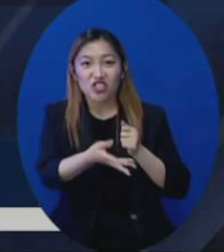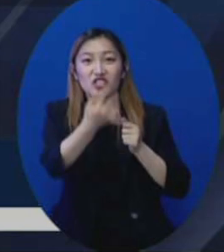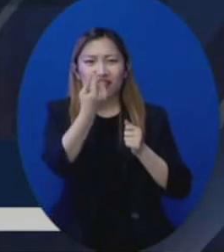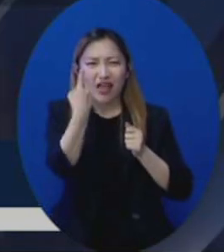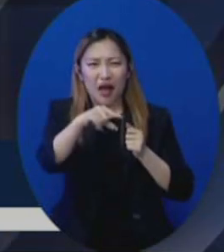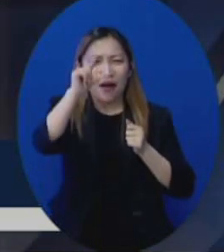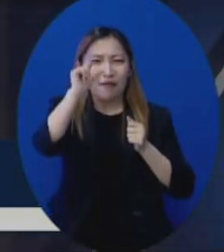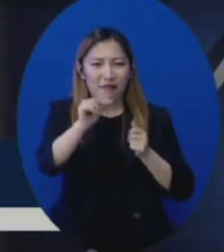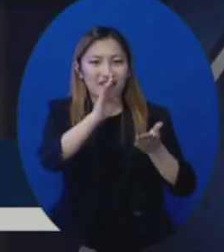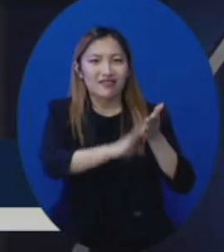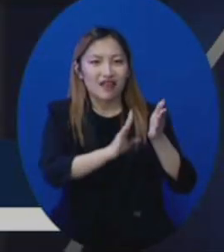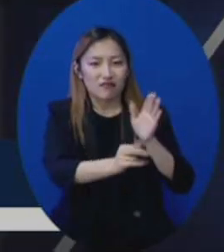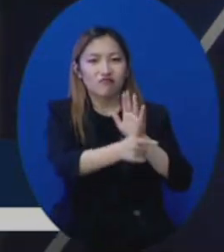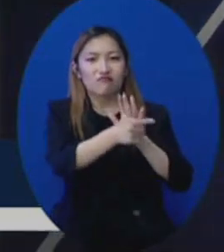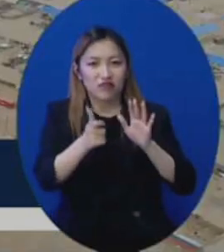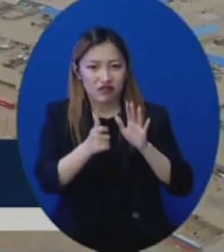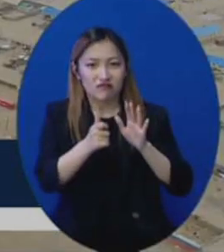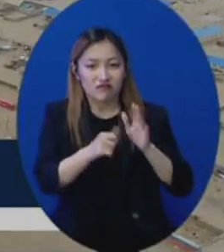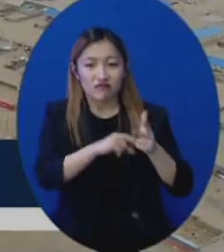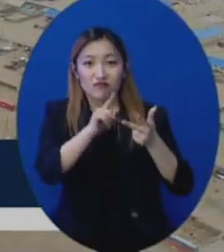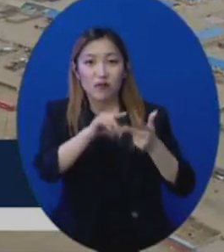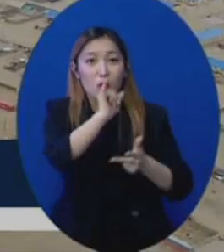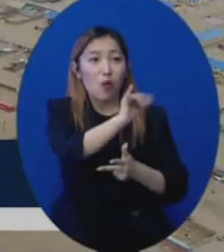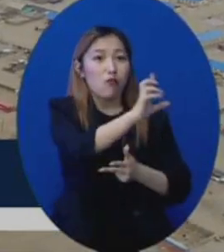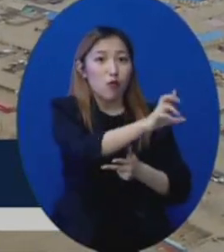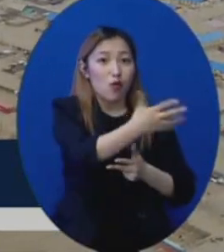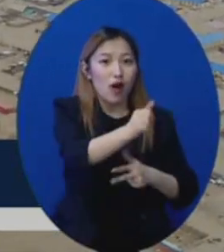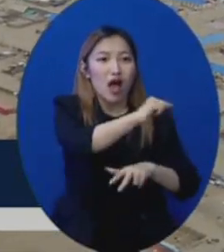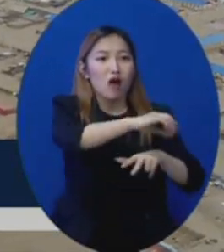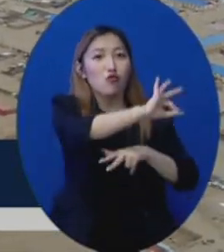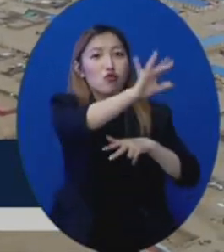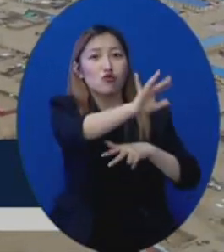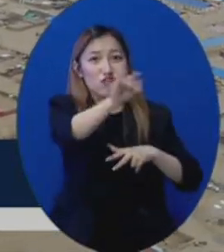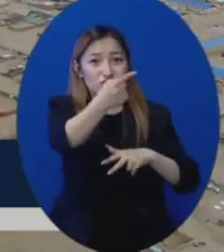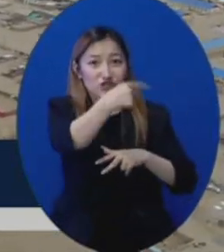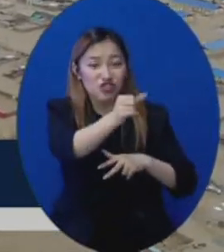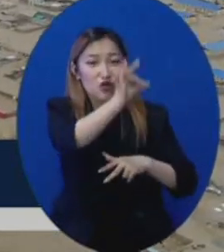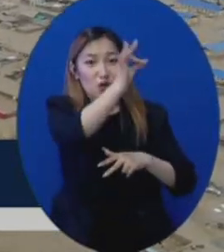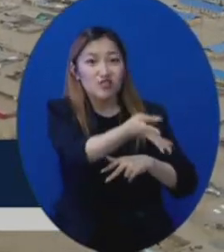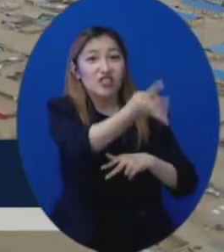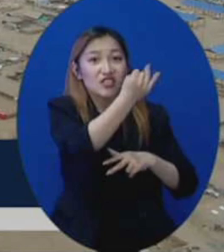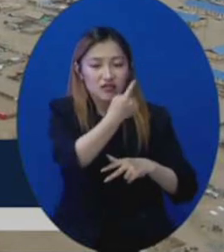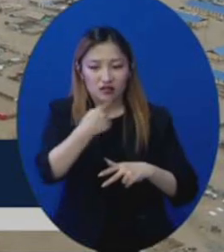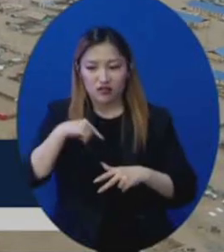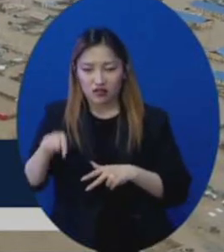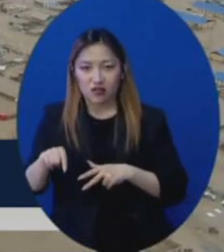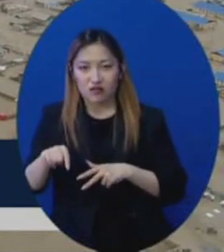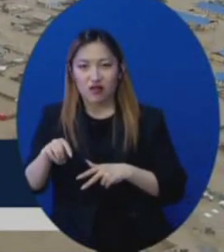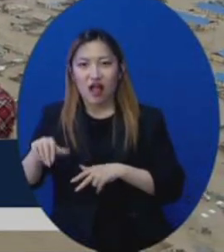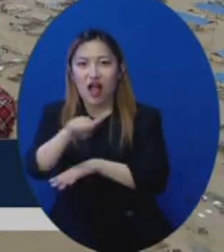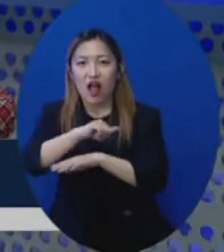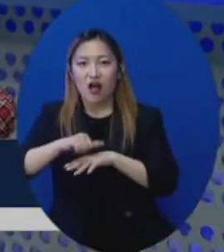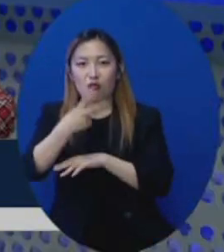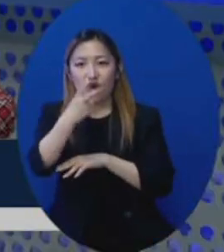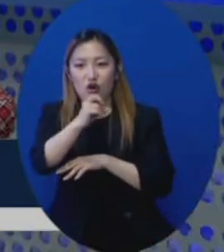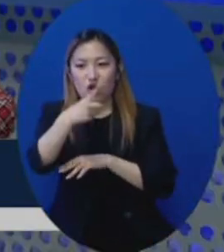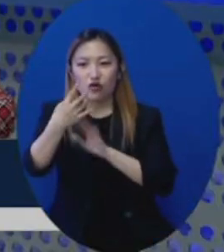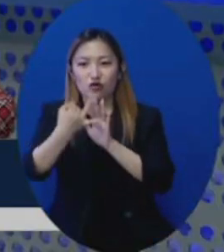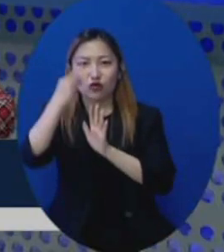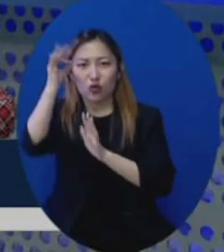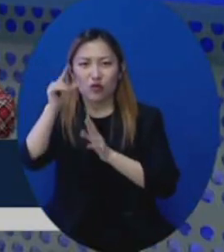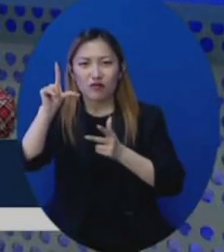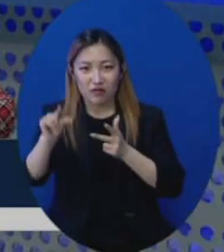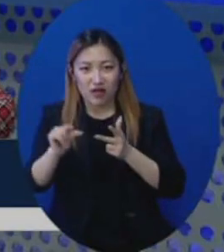хамгийн бага хэмжээгээр тогтоосон. Энэ нь Улаанбаатар хот болон бусад аймагуудын тогтоосон хувь хэмжээнээс 20-27 хувиар бага юм. Дорногов